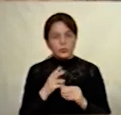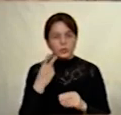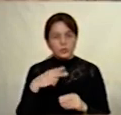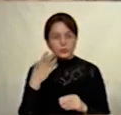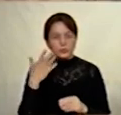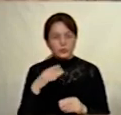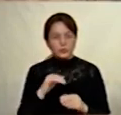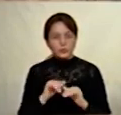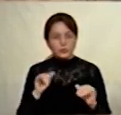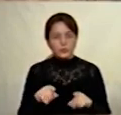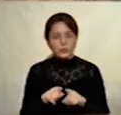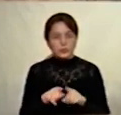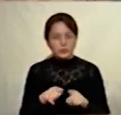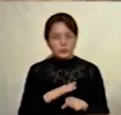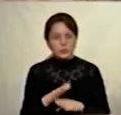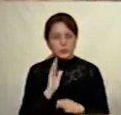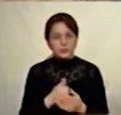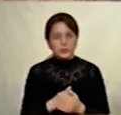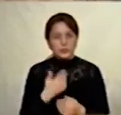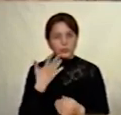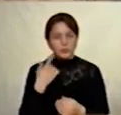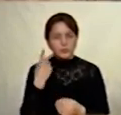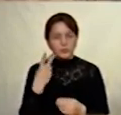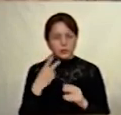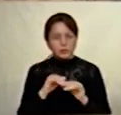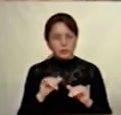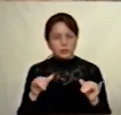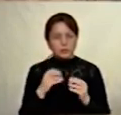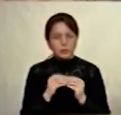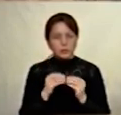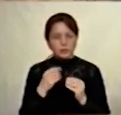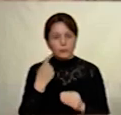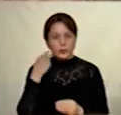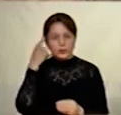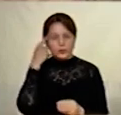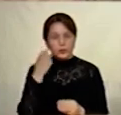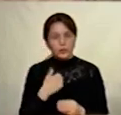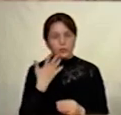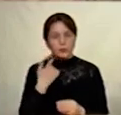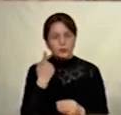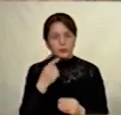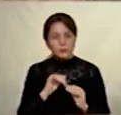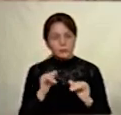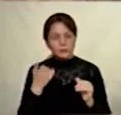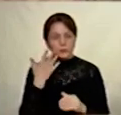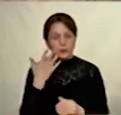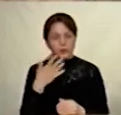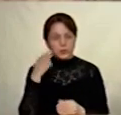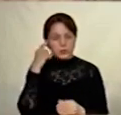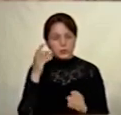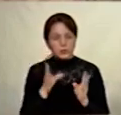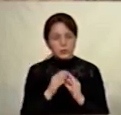ga ko'paytirishdek bajaraveramiz. 5 ni 2 ga ko'paytirsak 10, 1 dilda, 5 ni 1 ga ko'paytirsak 5 dildagi